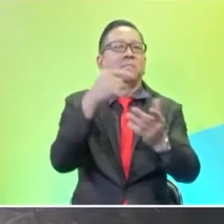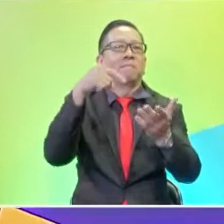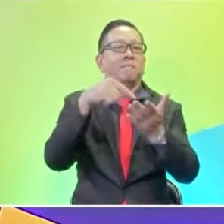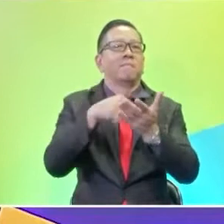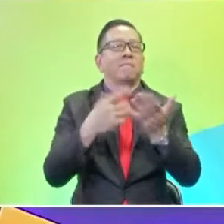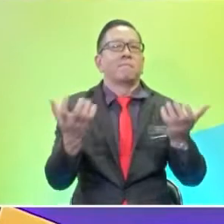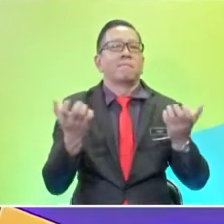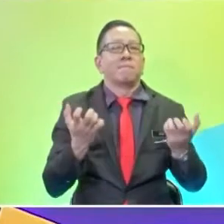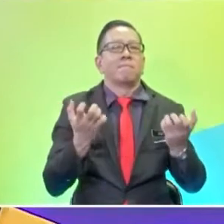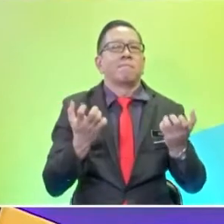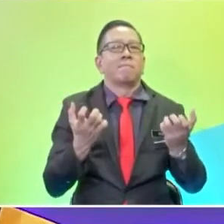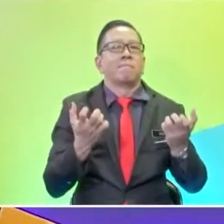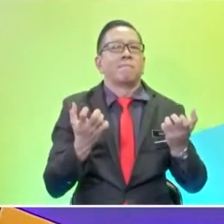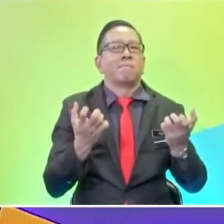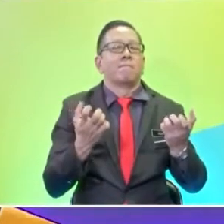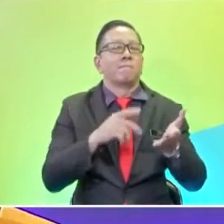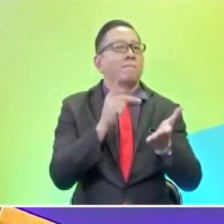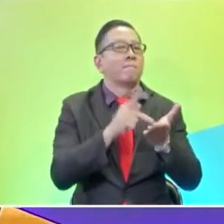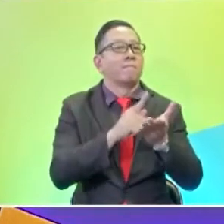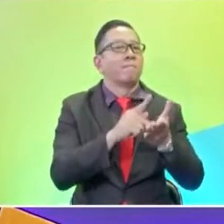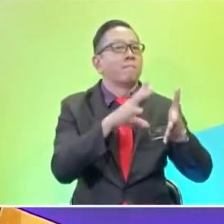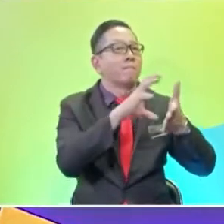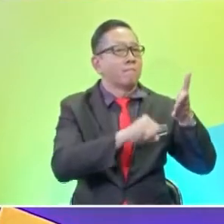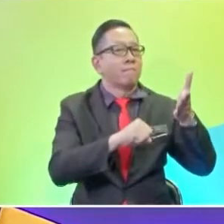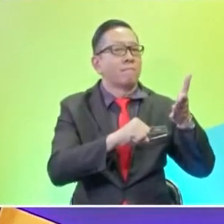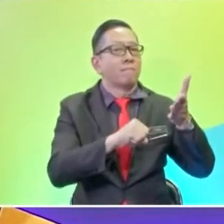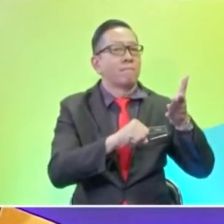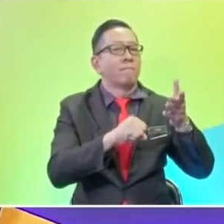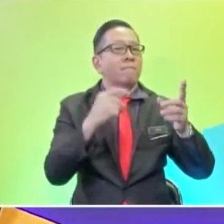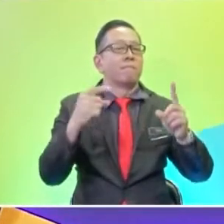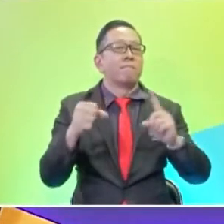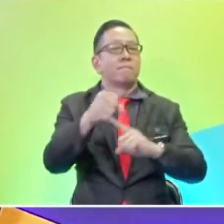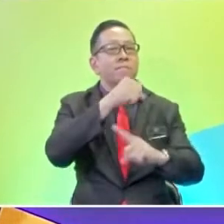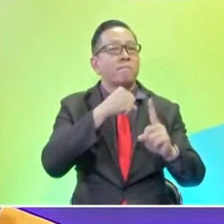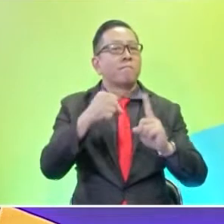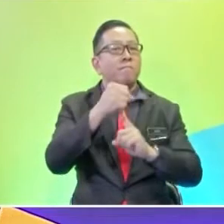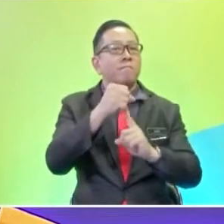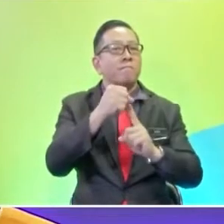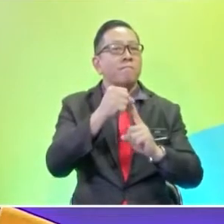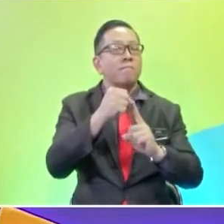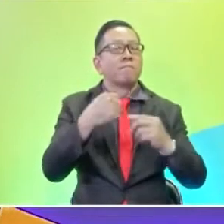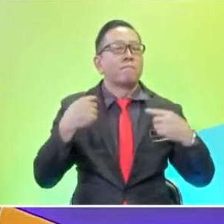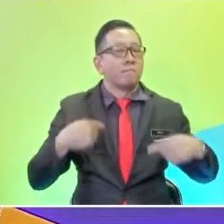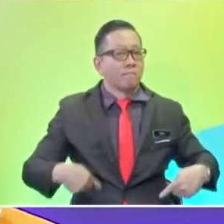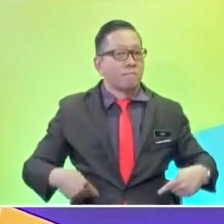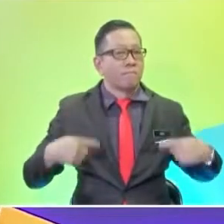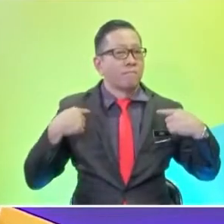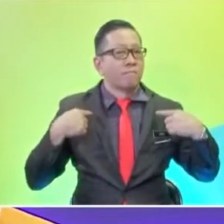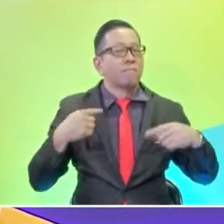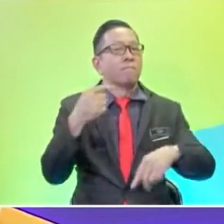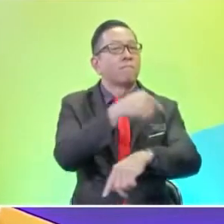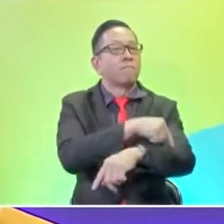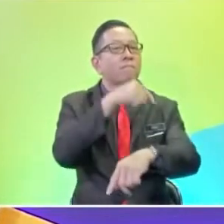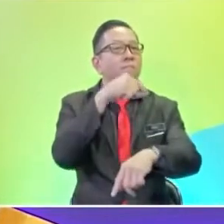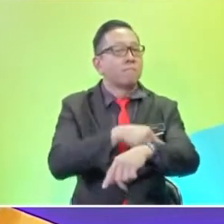operasi tolak berdasarkan situasi yang ada dalam kehidupan sehari-hari kita yang kita kadang-kadang dengar kadang-kadang kita